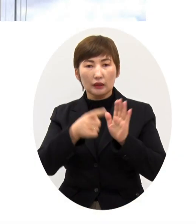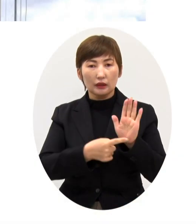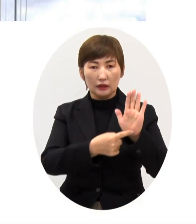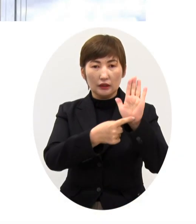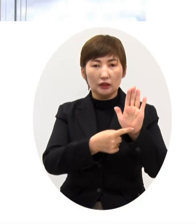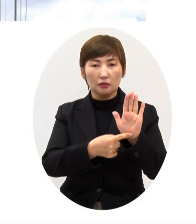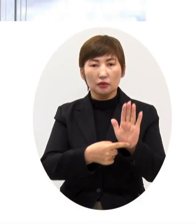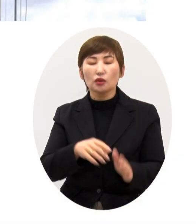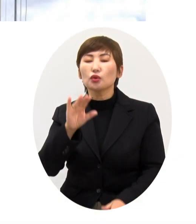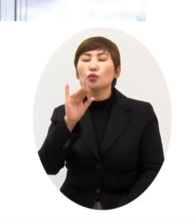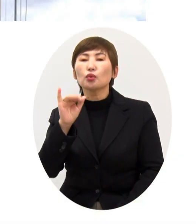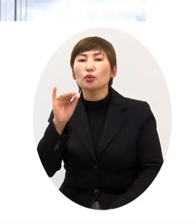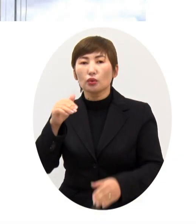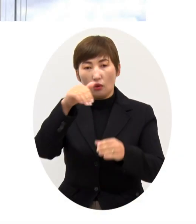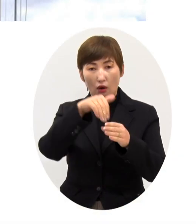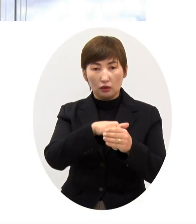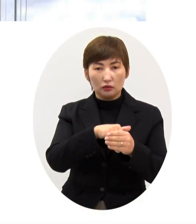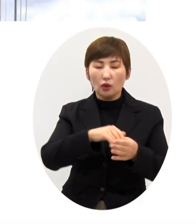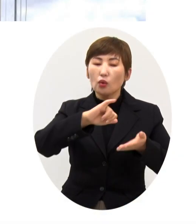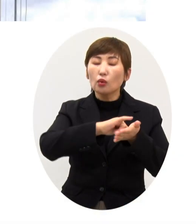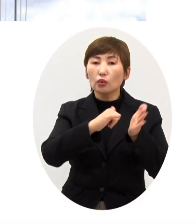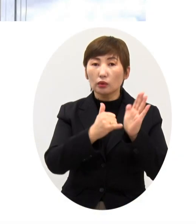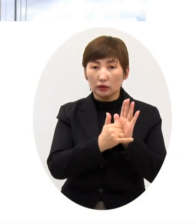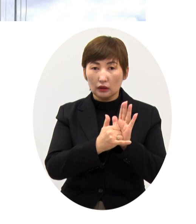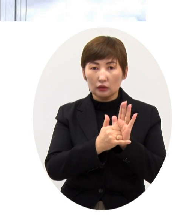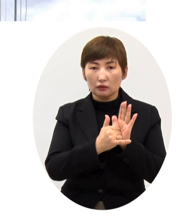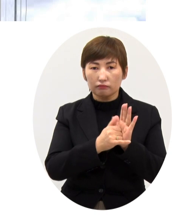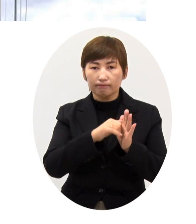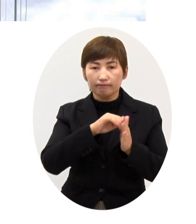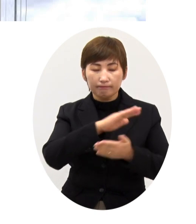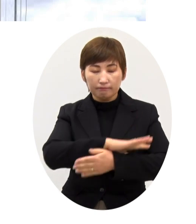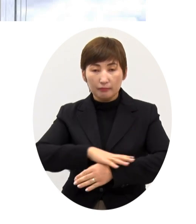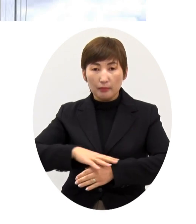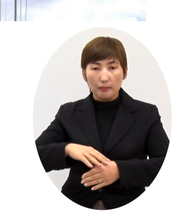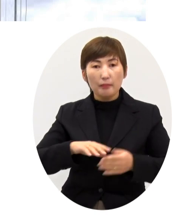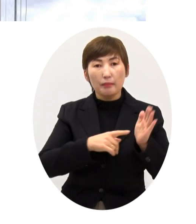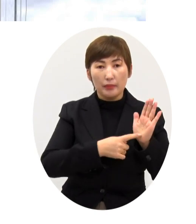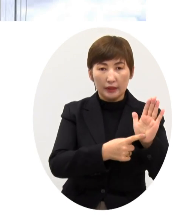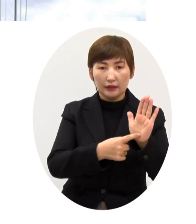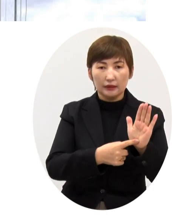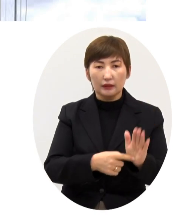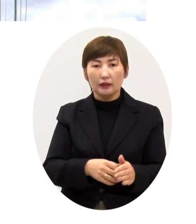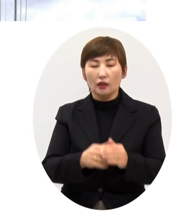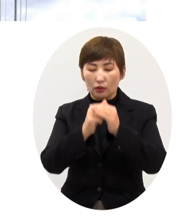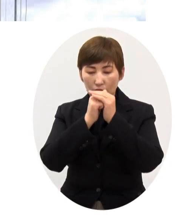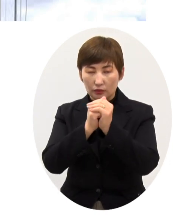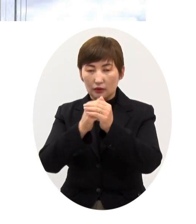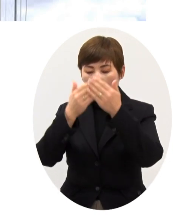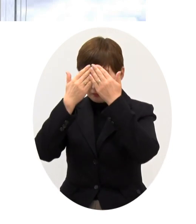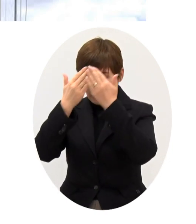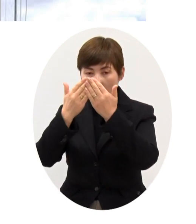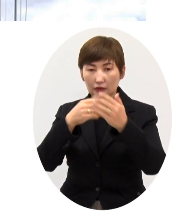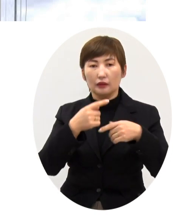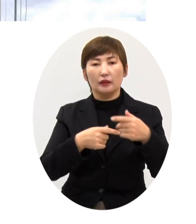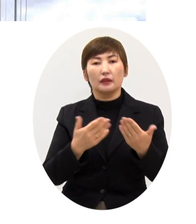болсон Монгол төрийн бэлэгдэл юу юу багтдаг, эдгээрийн утга агуулга, тухайн бэлэгдлийг ялган мэдэх, хүндэтгэх, бахархах